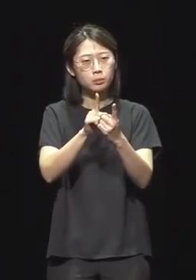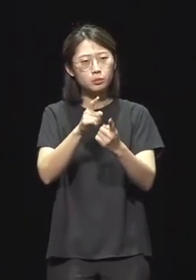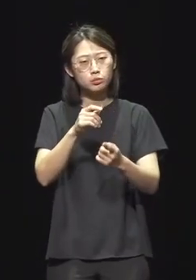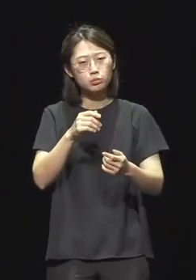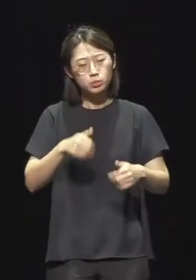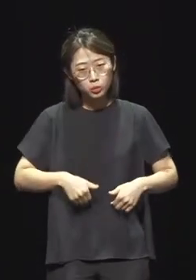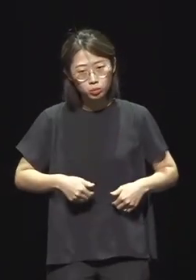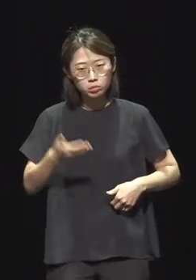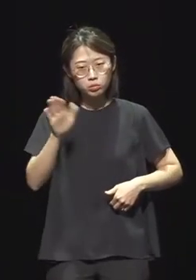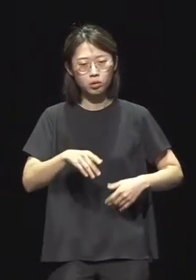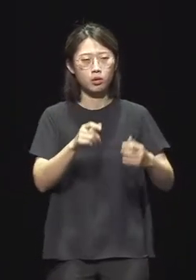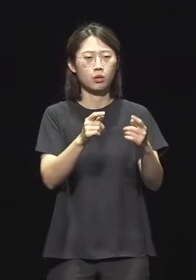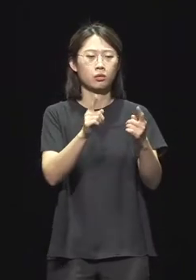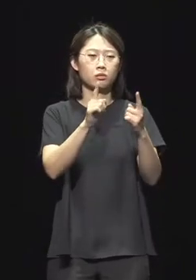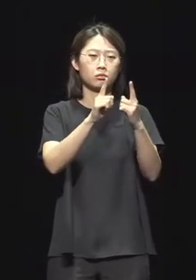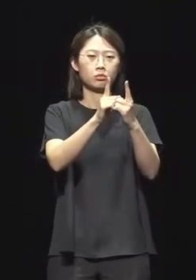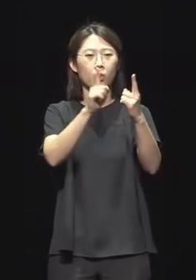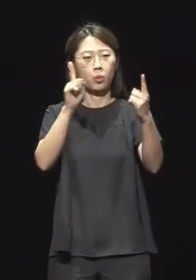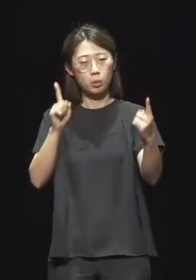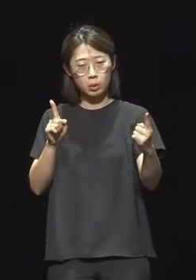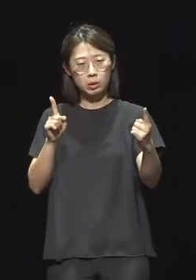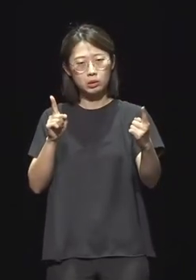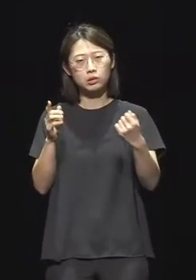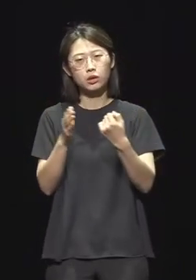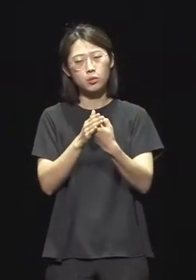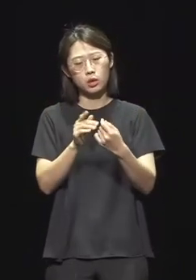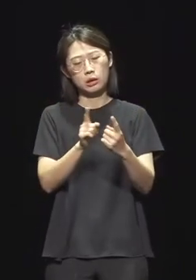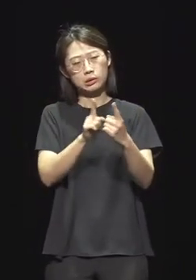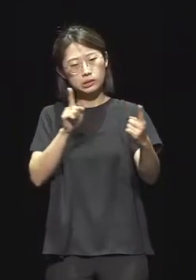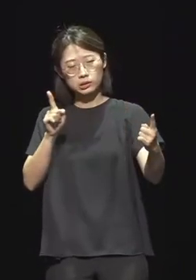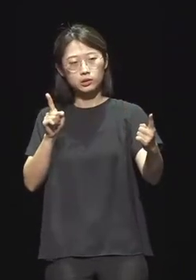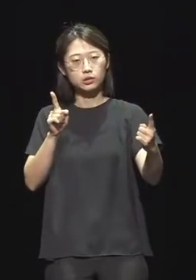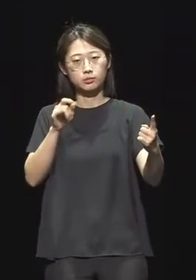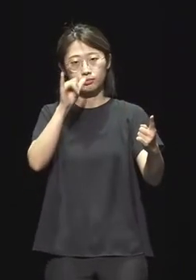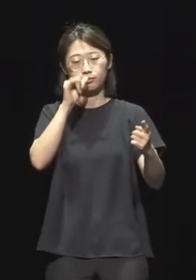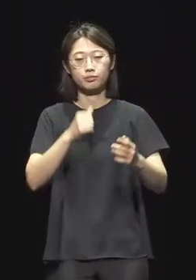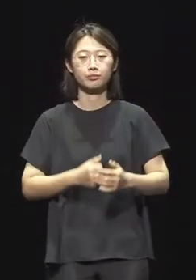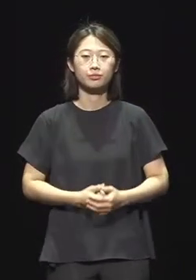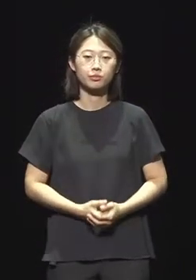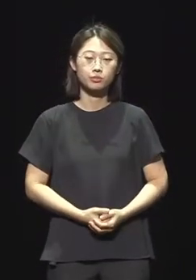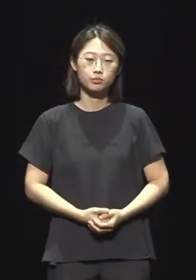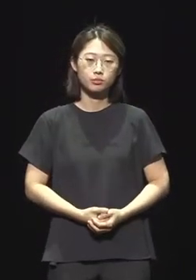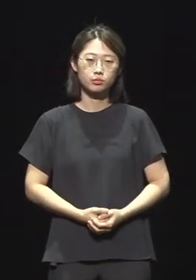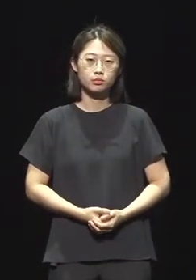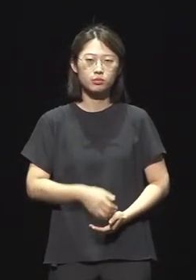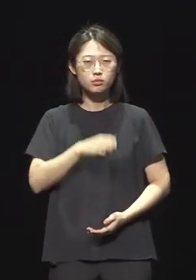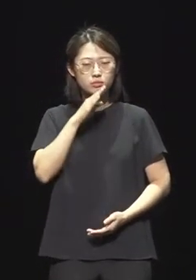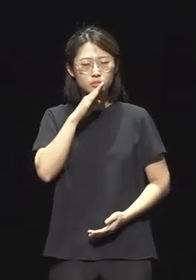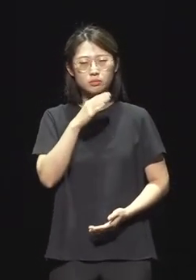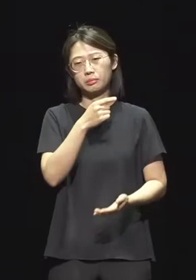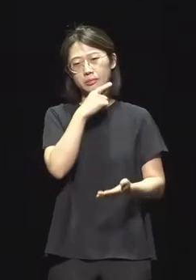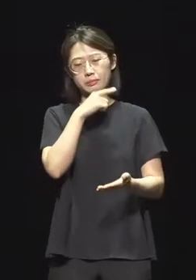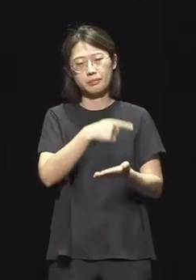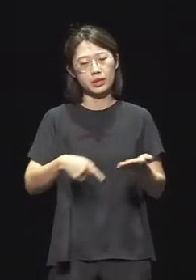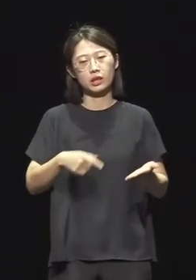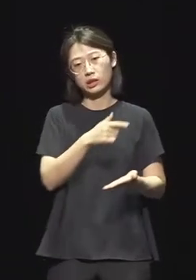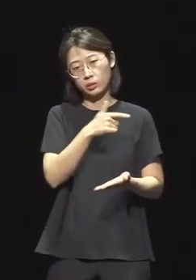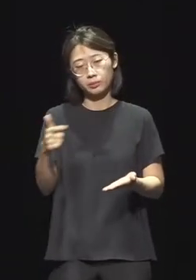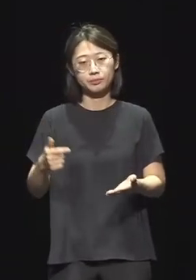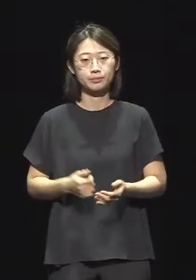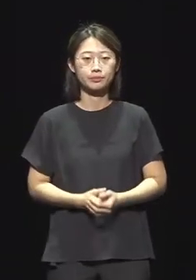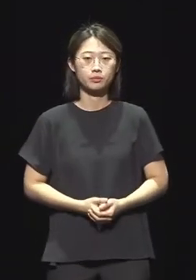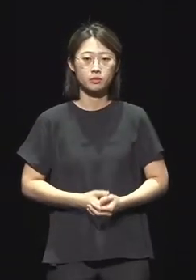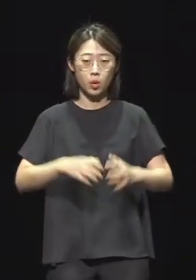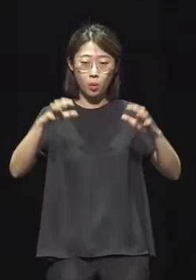거리두기라는 이름으로 억지로 헤어져야 했습니다. 그래서 피해가 더욱 컸습니다. 모이는